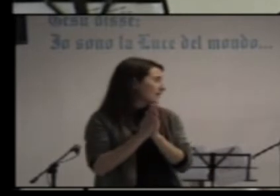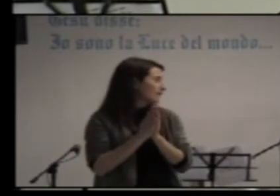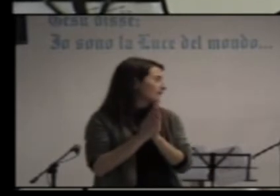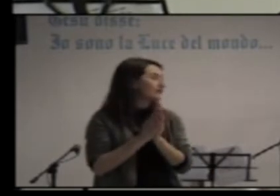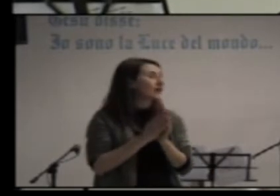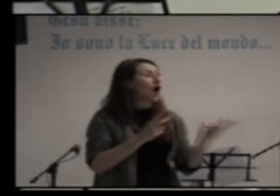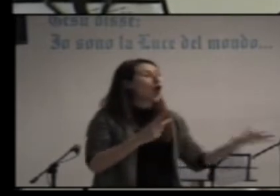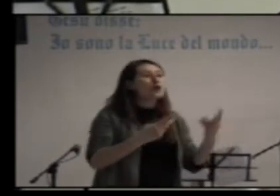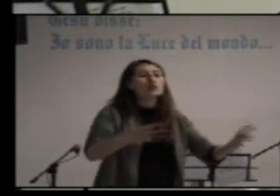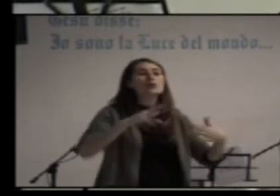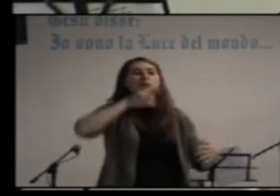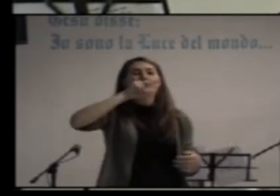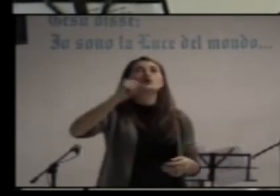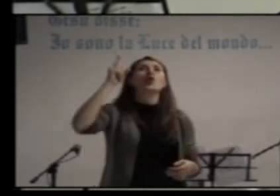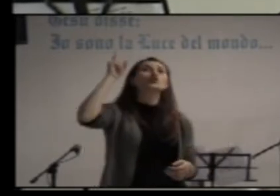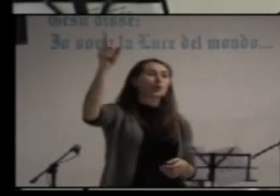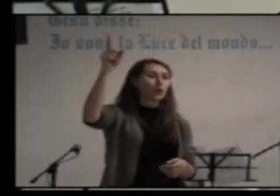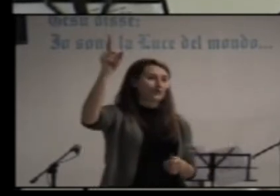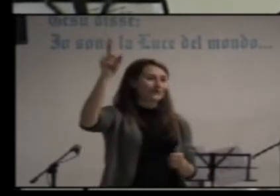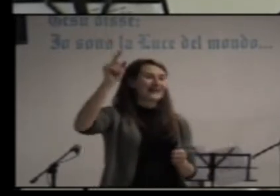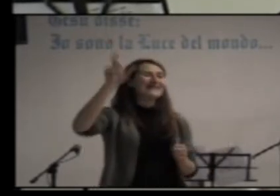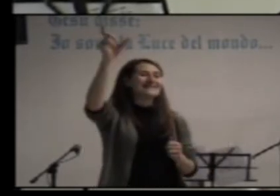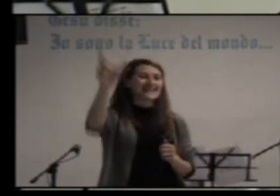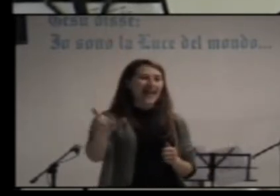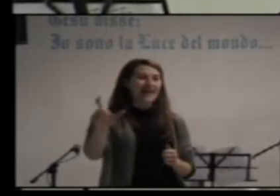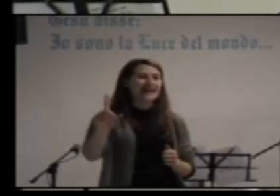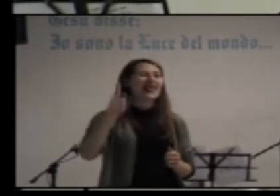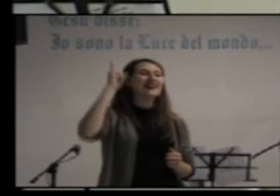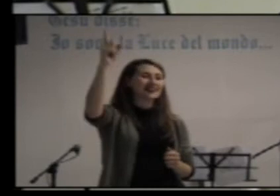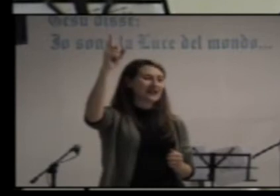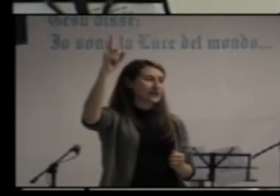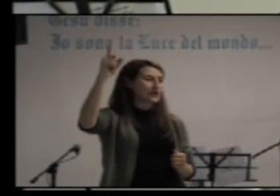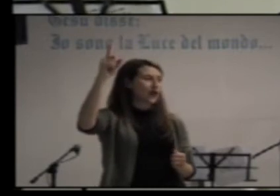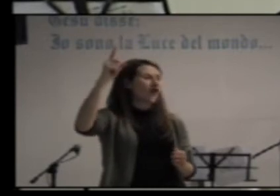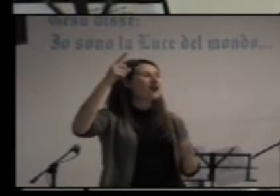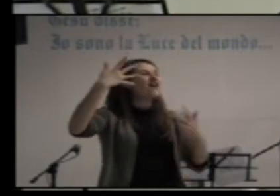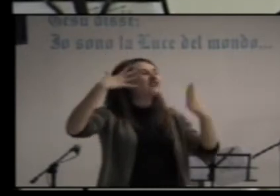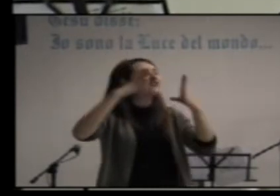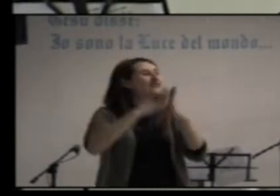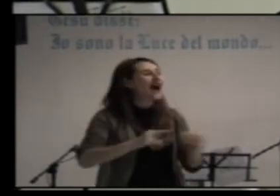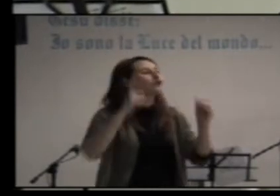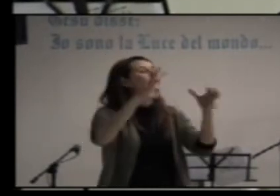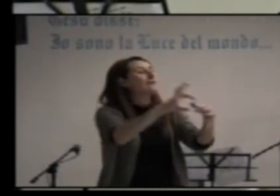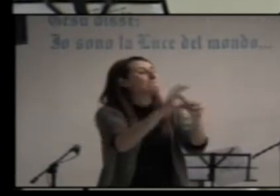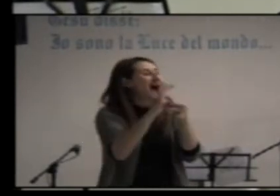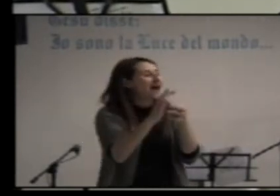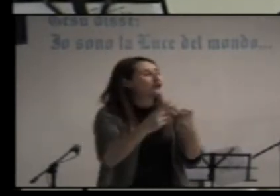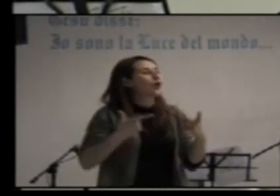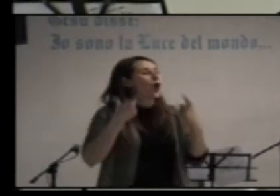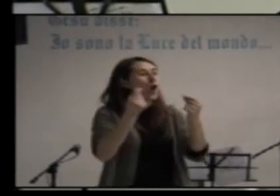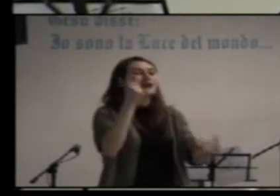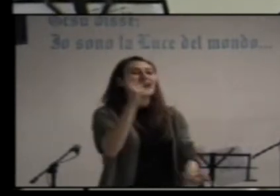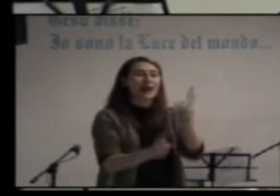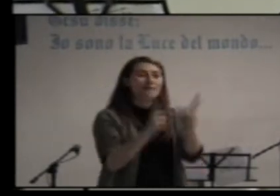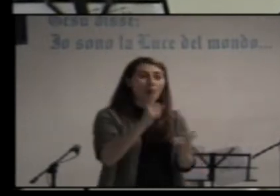Hanno proclamato chi Dio è. Tu sei un Dio che ha fatto un patto con il tuo popolo e tu